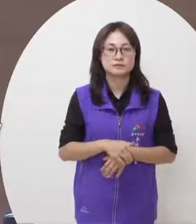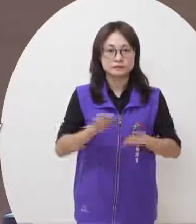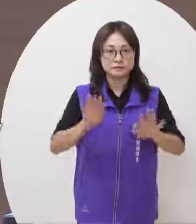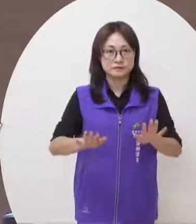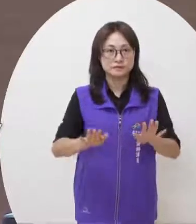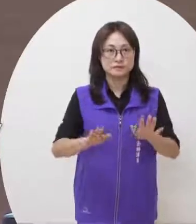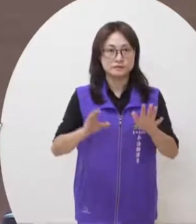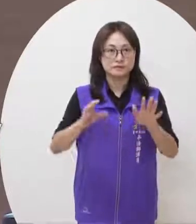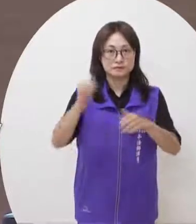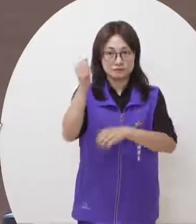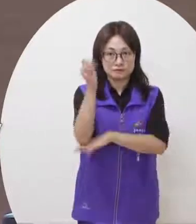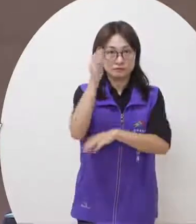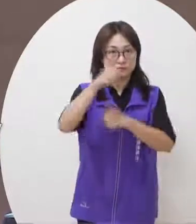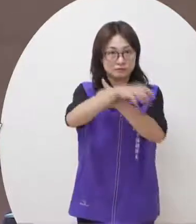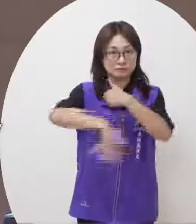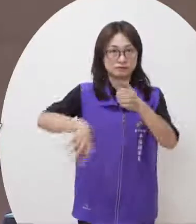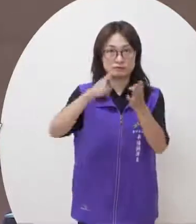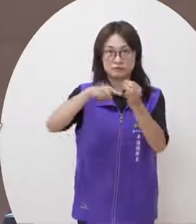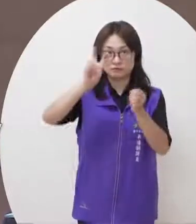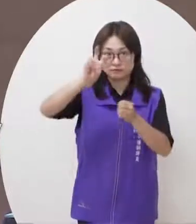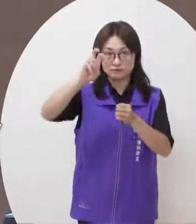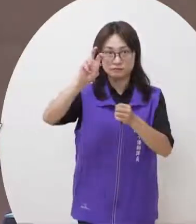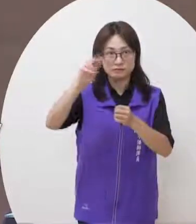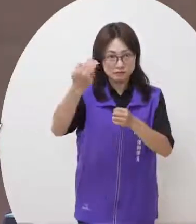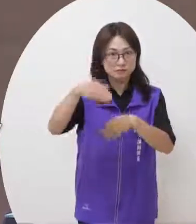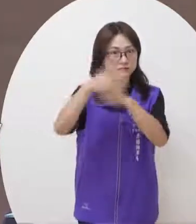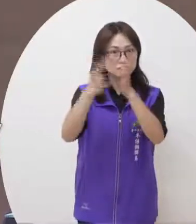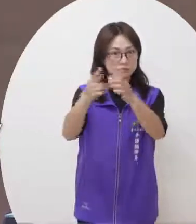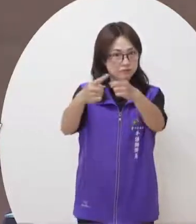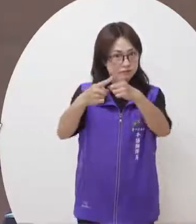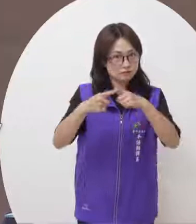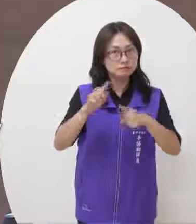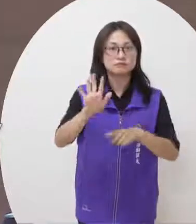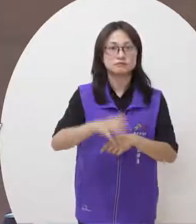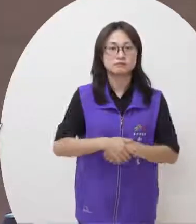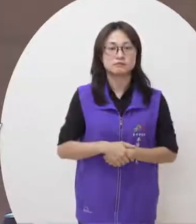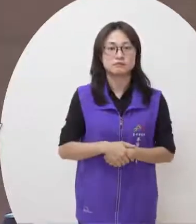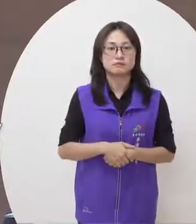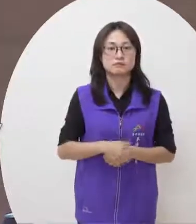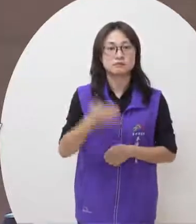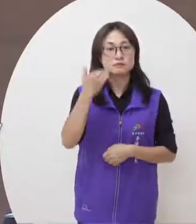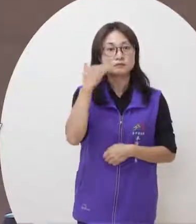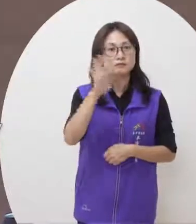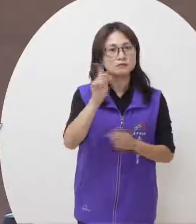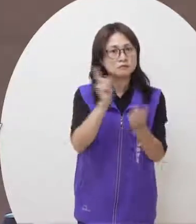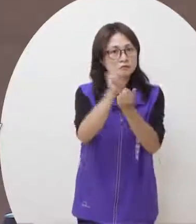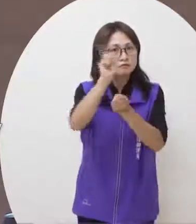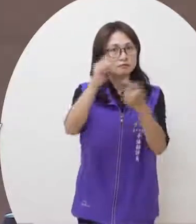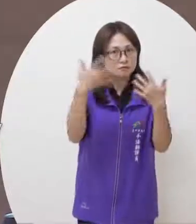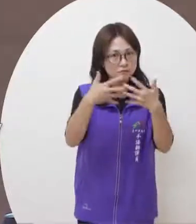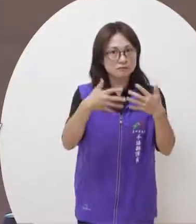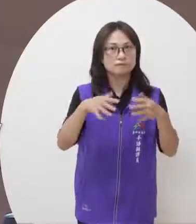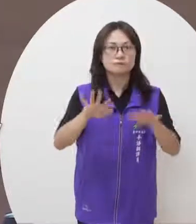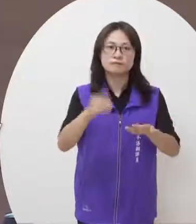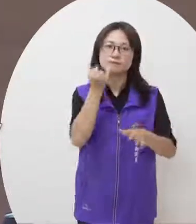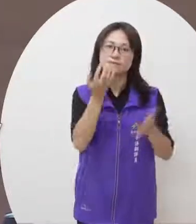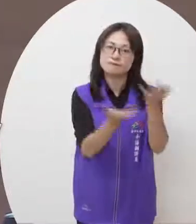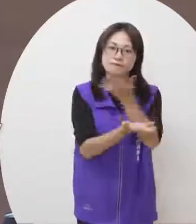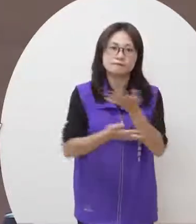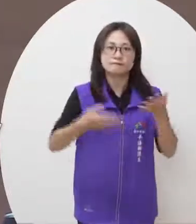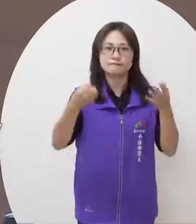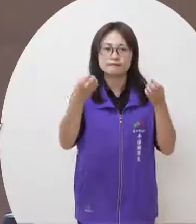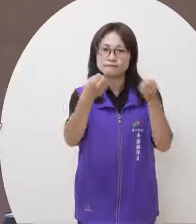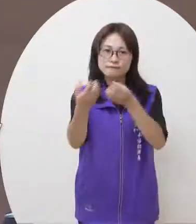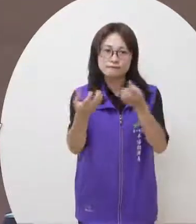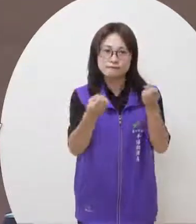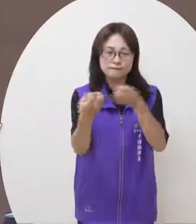处首长我都请他们亲自列席，那么也因此呢有些问题也许就是现场可以答复或